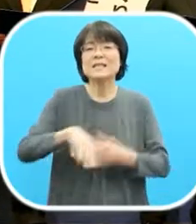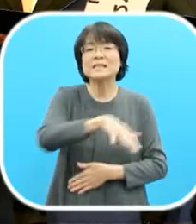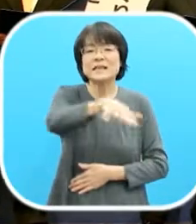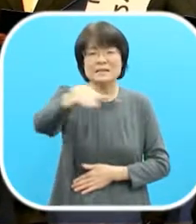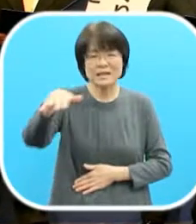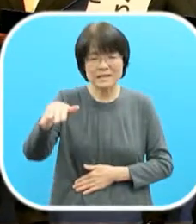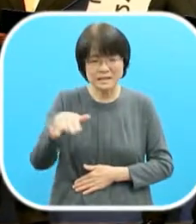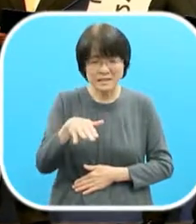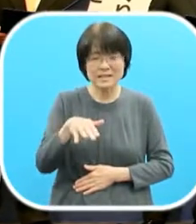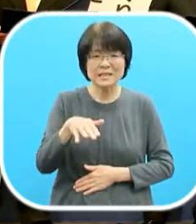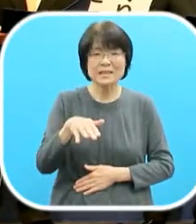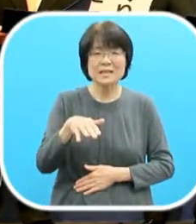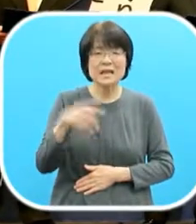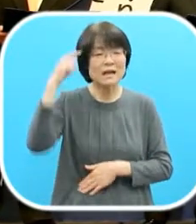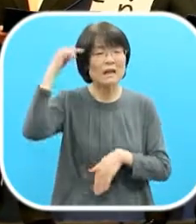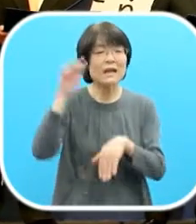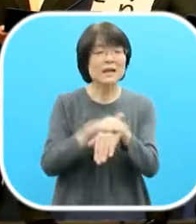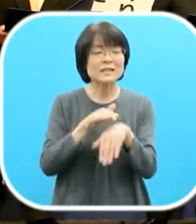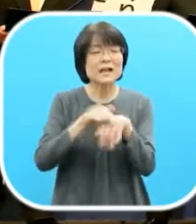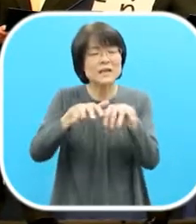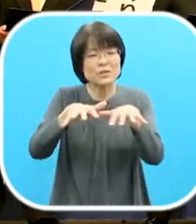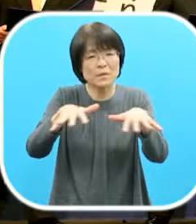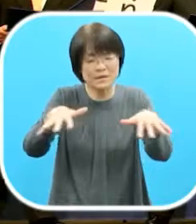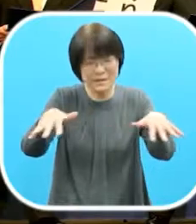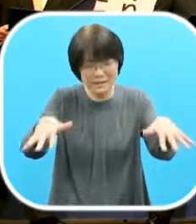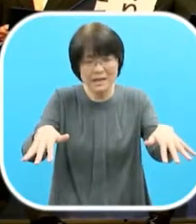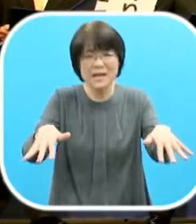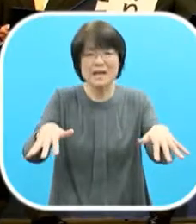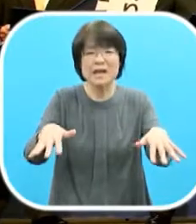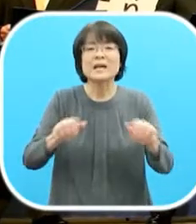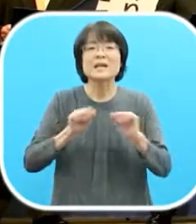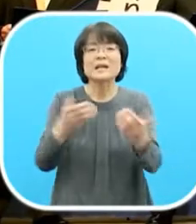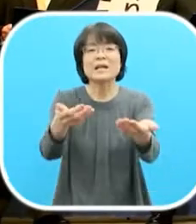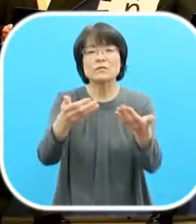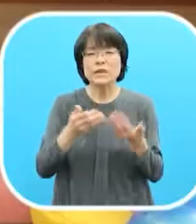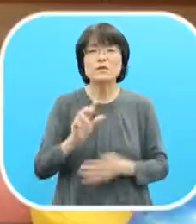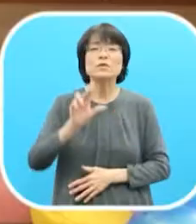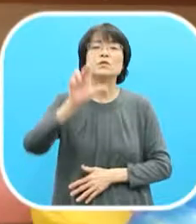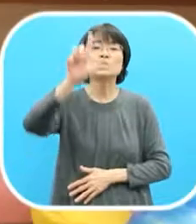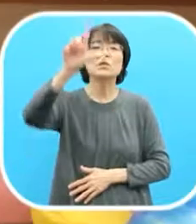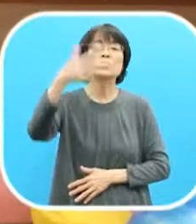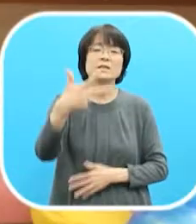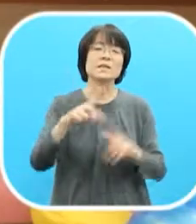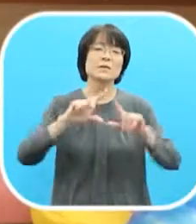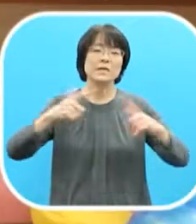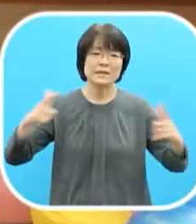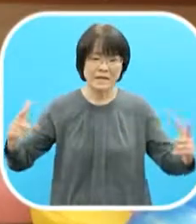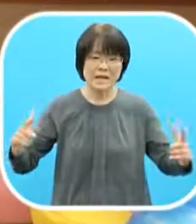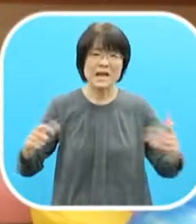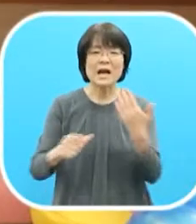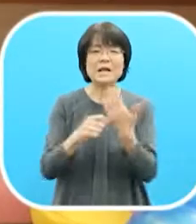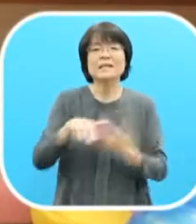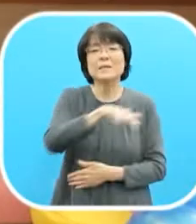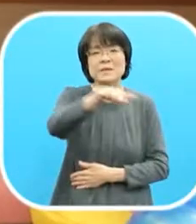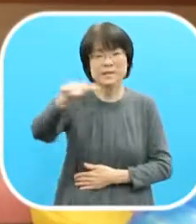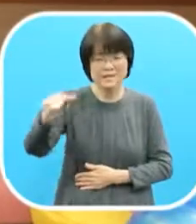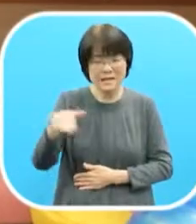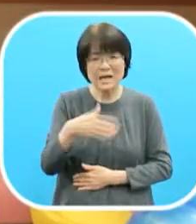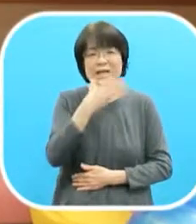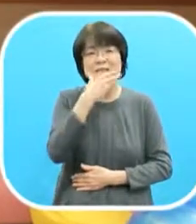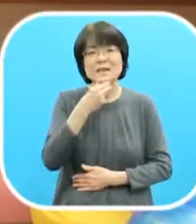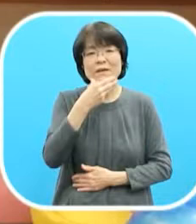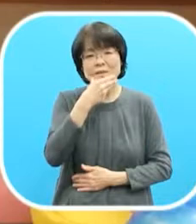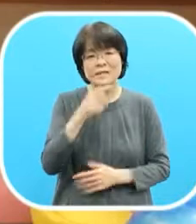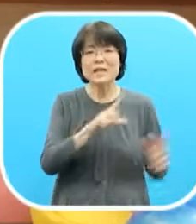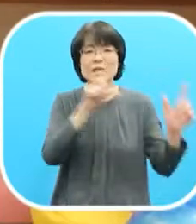全域にこのような考えが広まっていって、実践してくれるボスが増えて、秋田県みんな幸せ